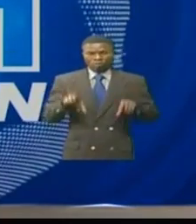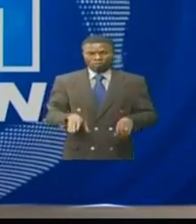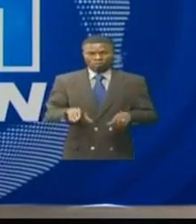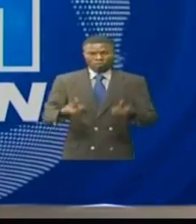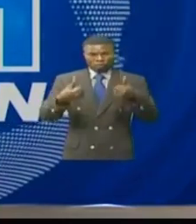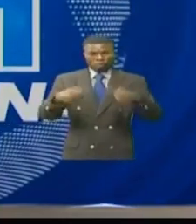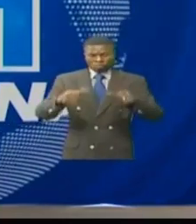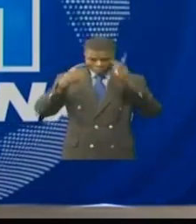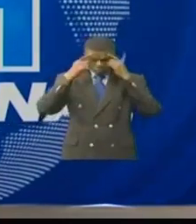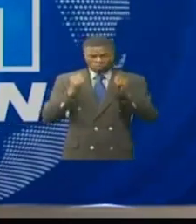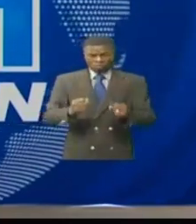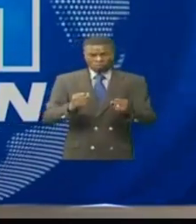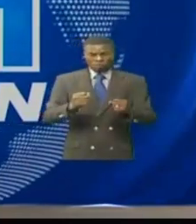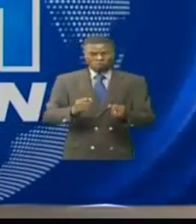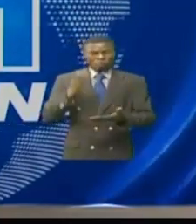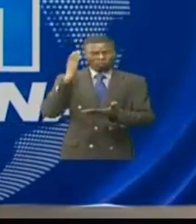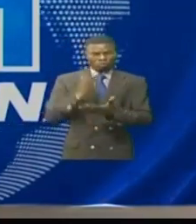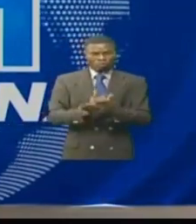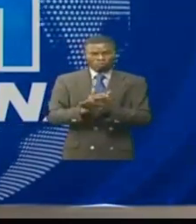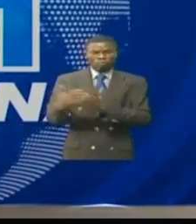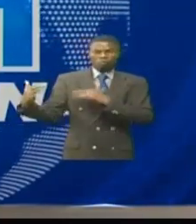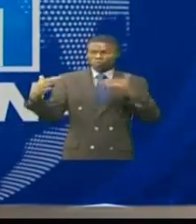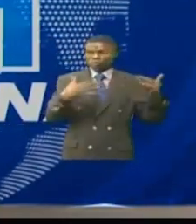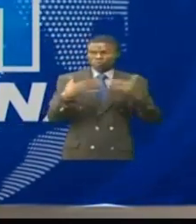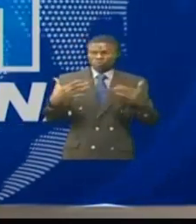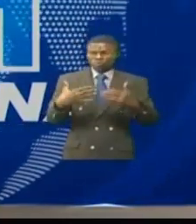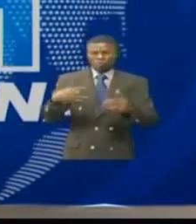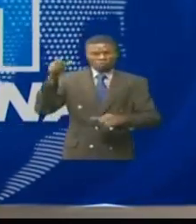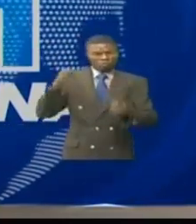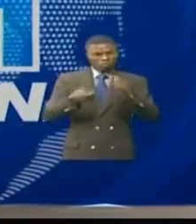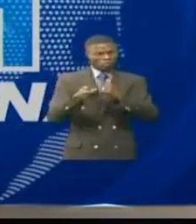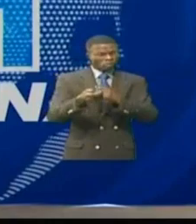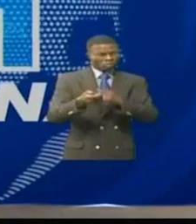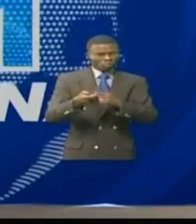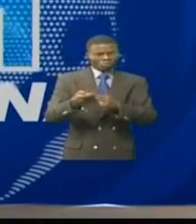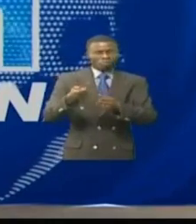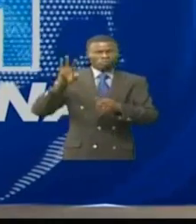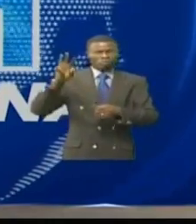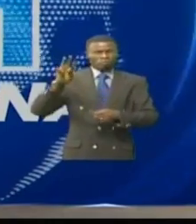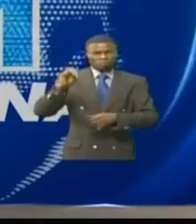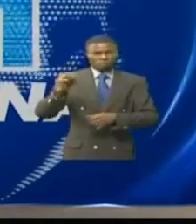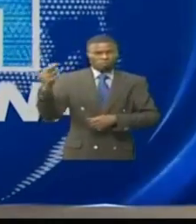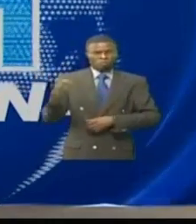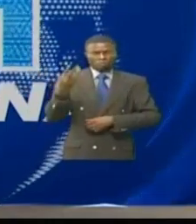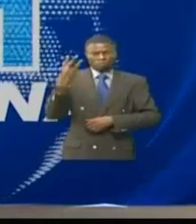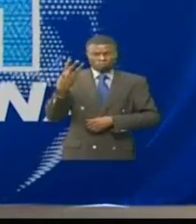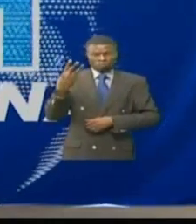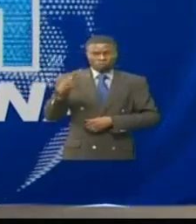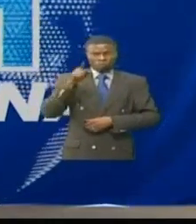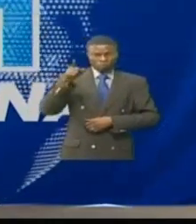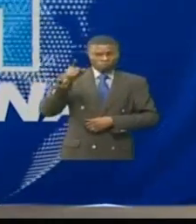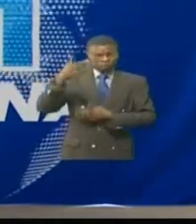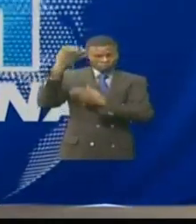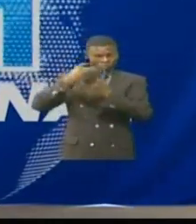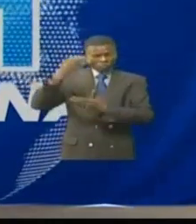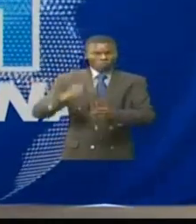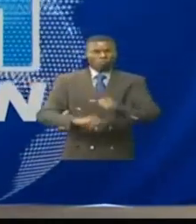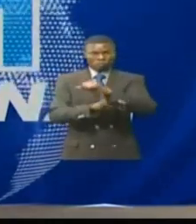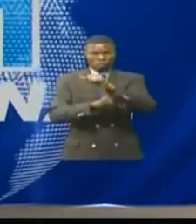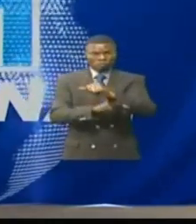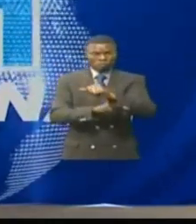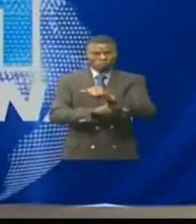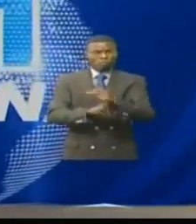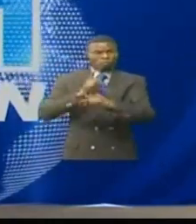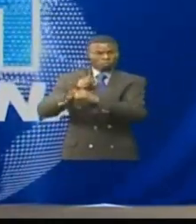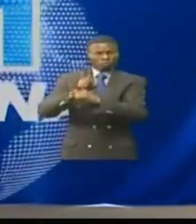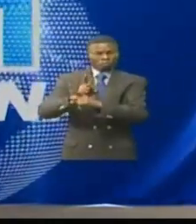reste déterminée à mettre fin aux activités criminelles et terroristes du M23, soutenues par le Rwanda, et à défendre